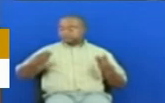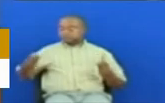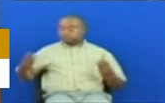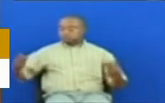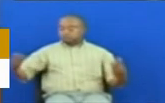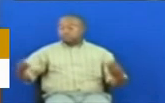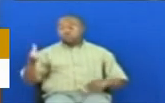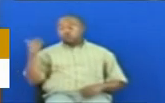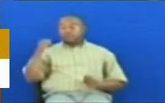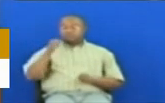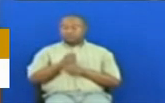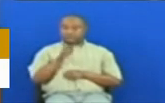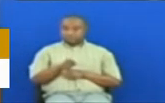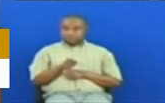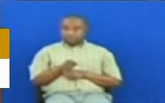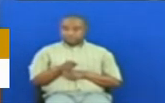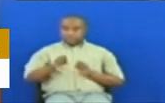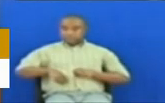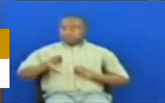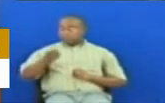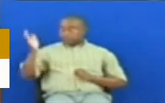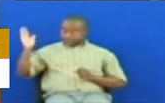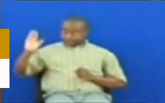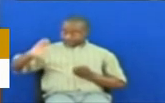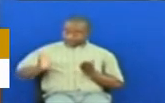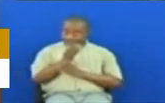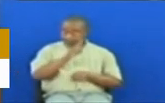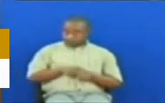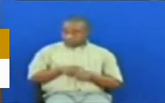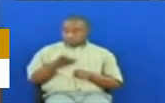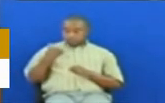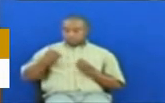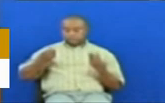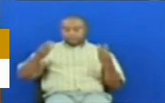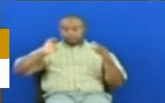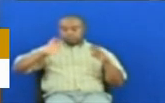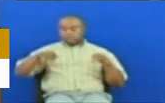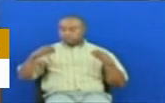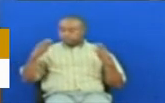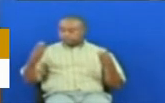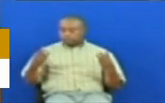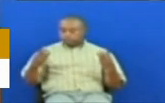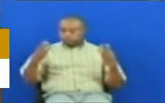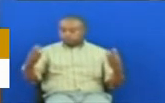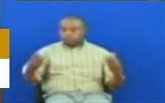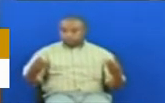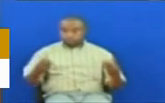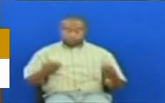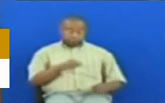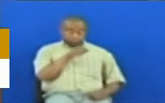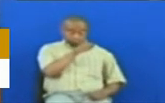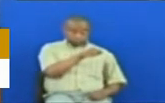hivyo. Hiyo mamlaka hiyo ilomalizika muda wake ilikuwa hivi. Mitatu mtu wa bara, mitatu mtu